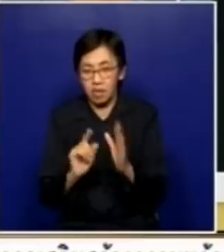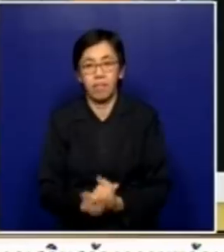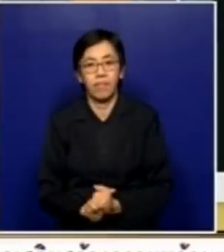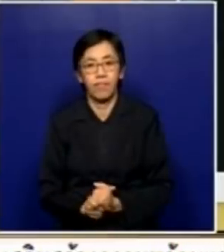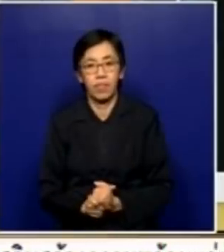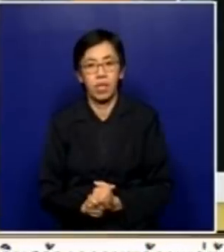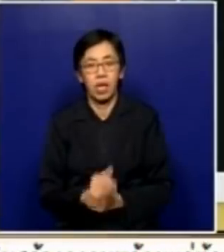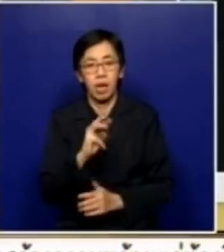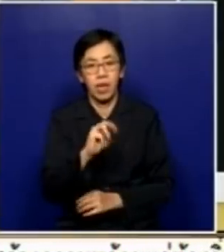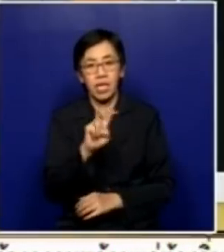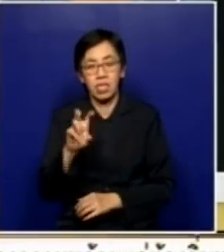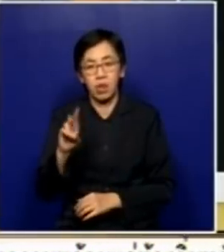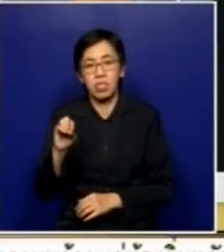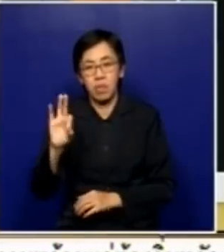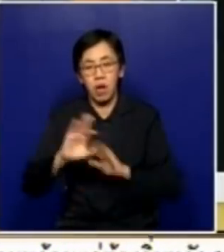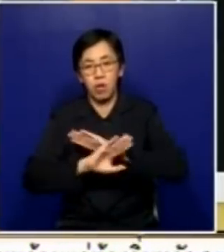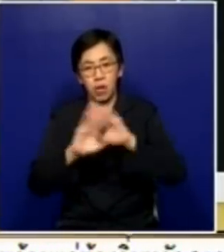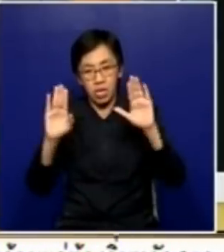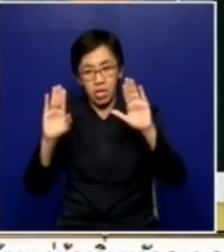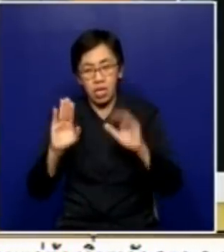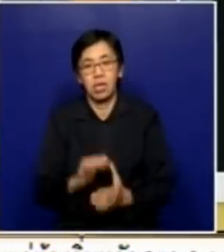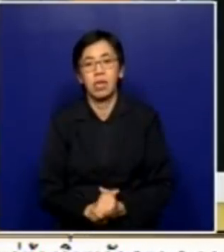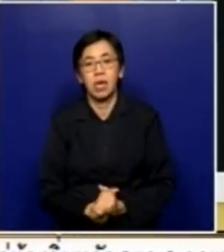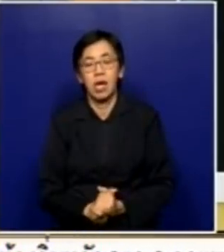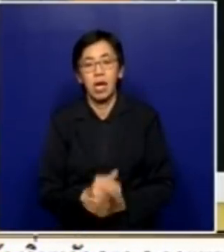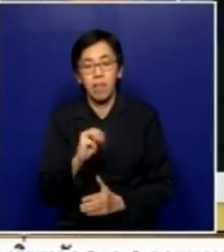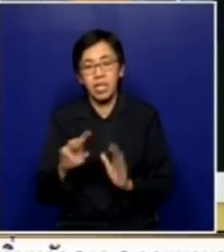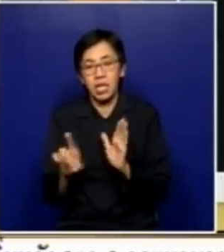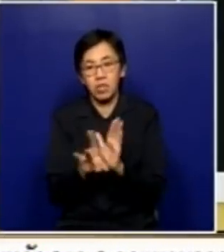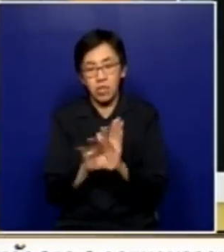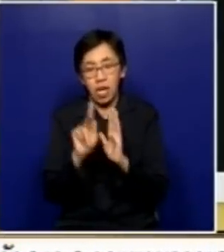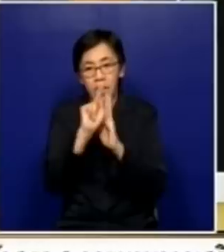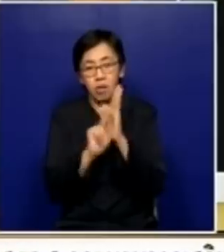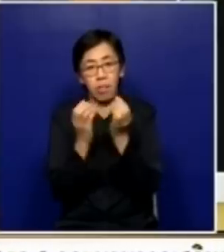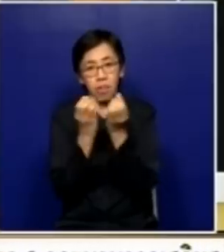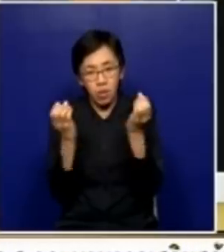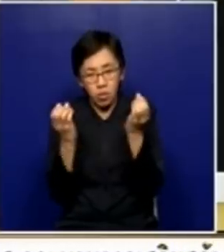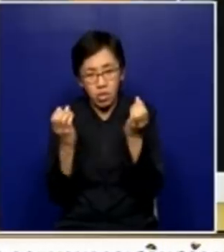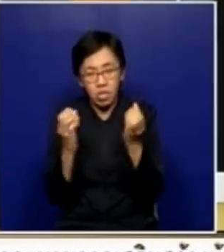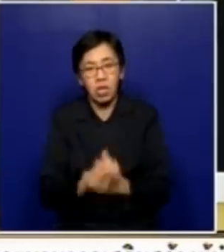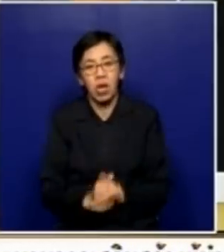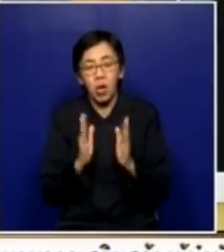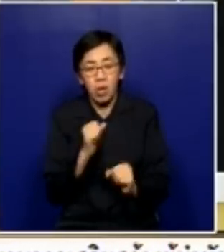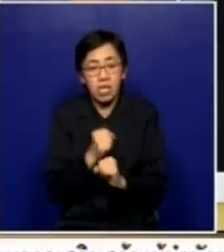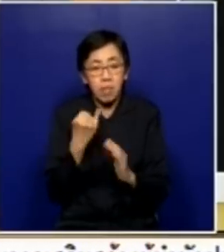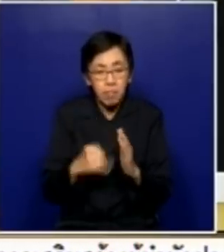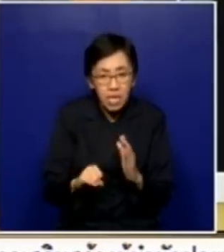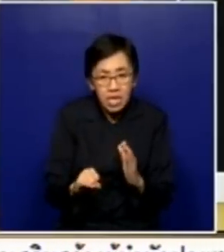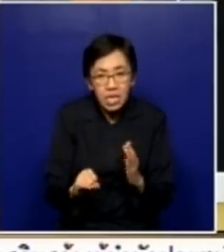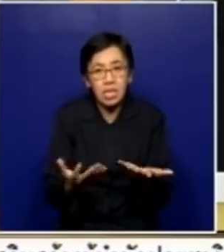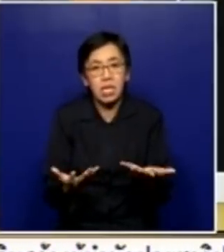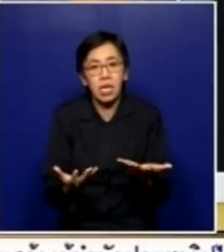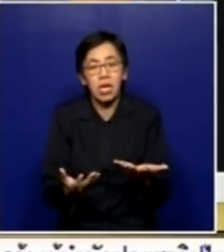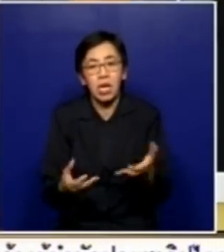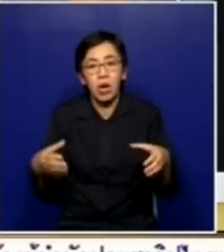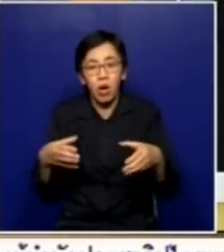มาตรา 279หรอวมาตราสุดท้ายทเขียนเอไใรัฐมนูลเพื่อนิระโษกรรมยกเว้นความผิดให้